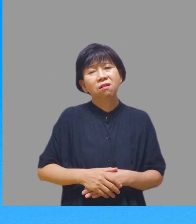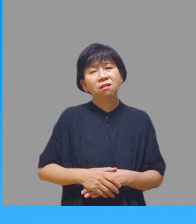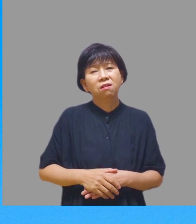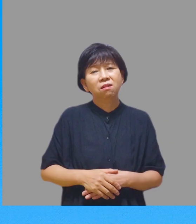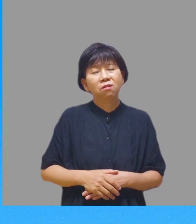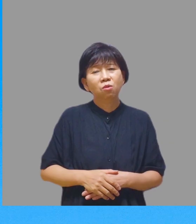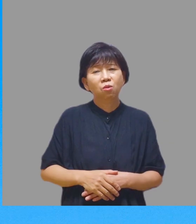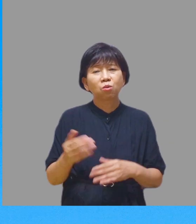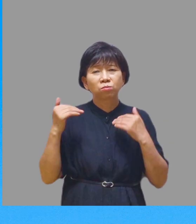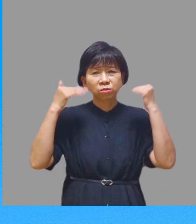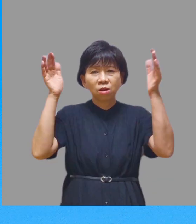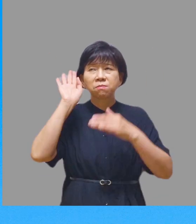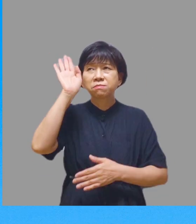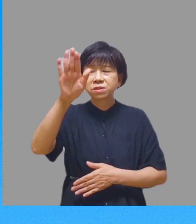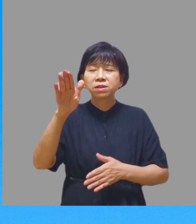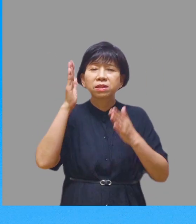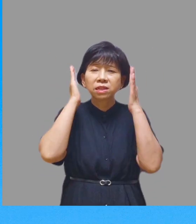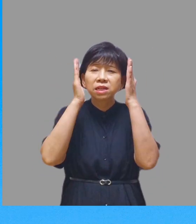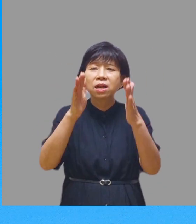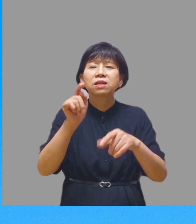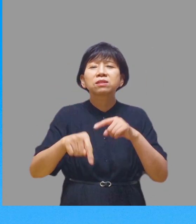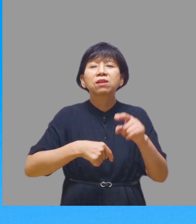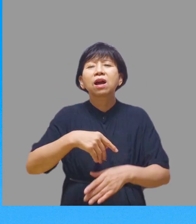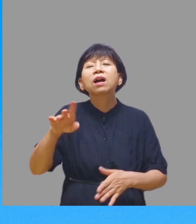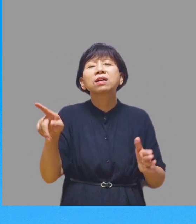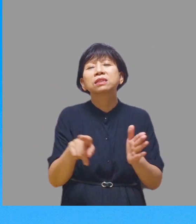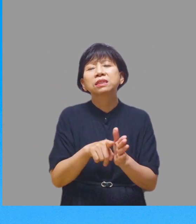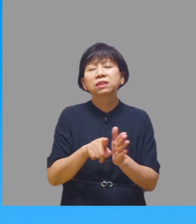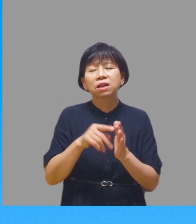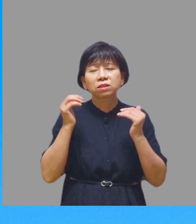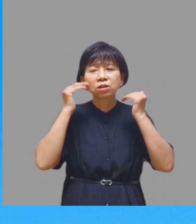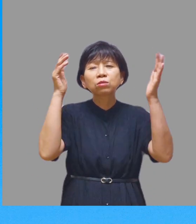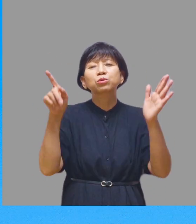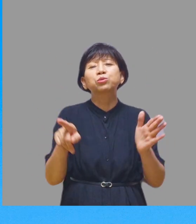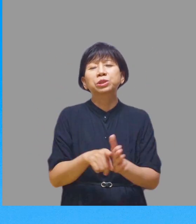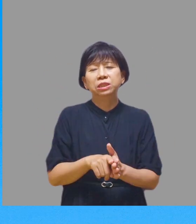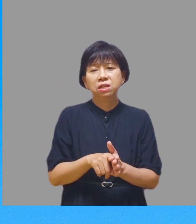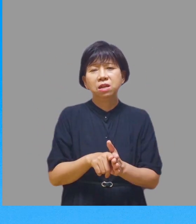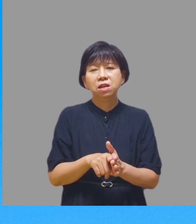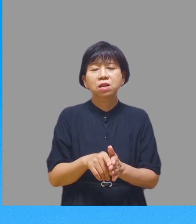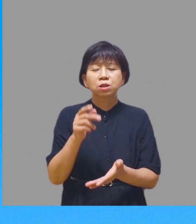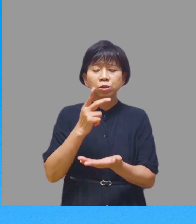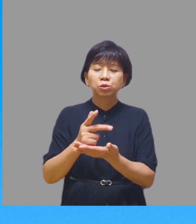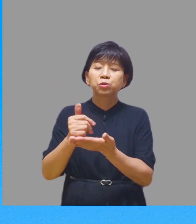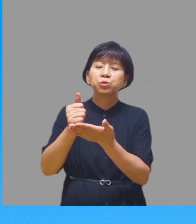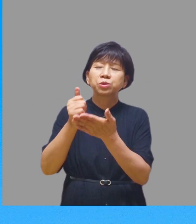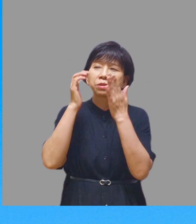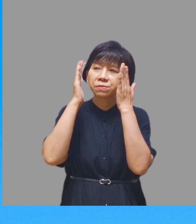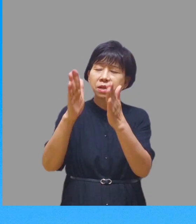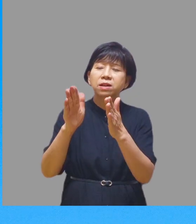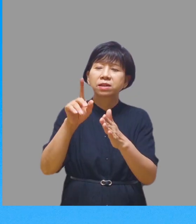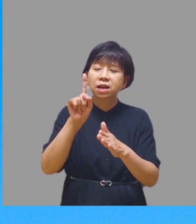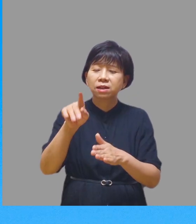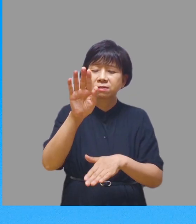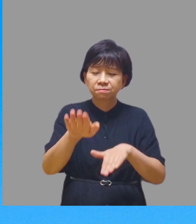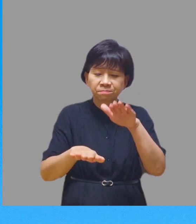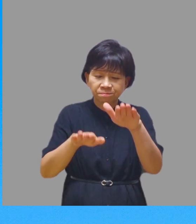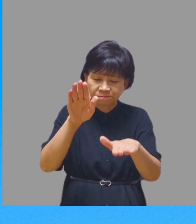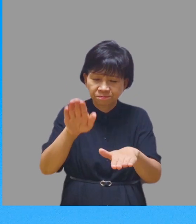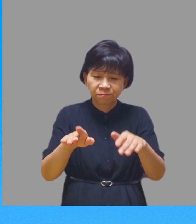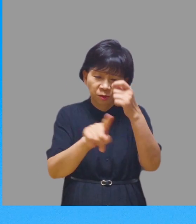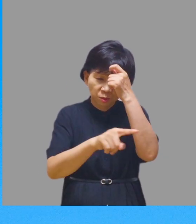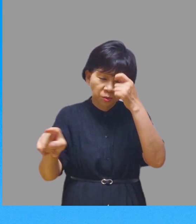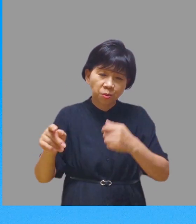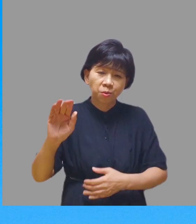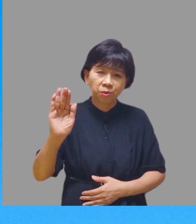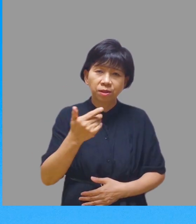아니라 미래를 향해 나아가는 신앙입니다. 오늘도 주님을 향해 한 걸음 더 내딛는 성도들 다 되실 수